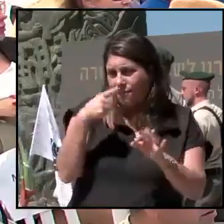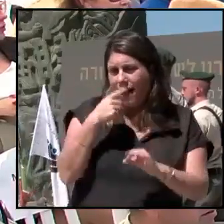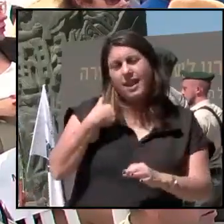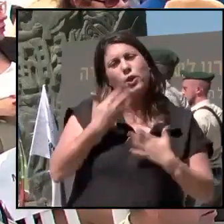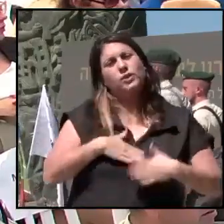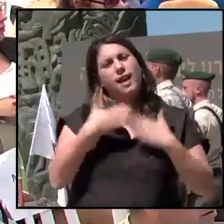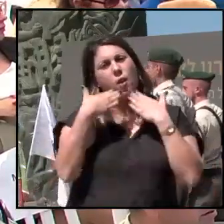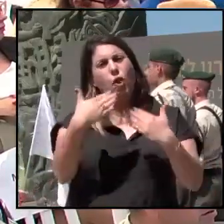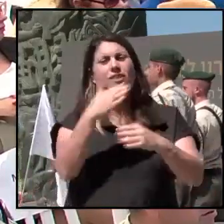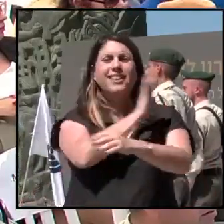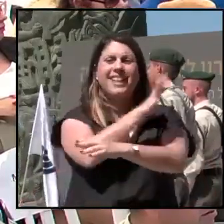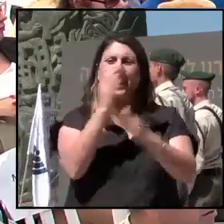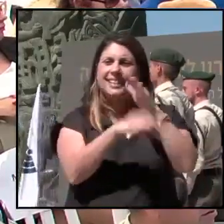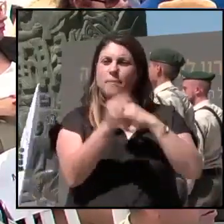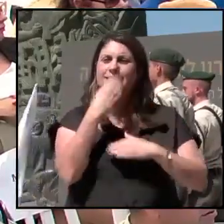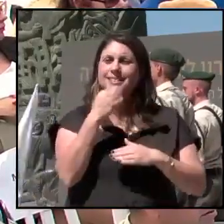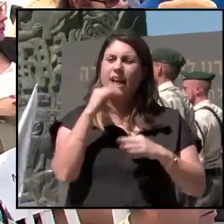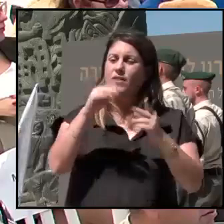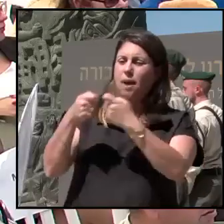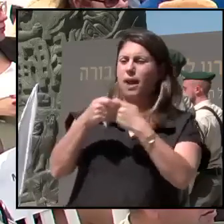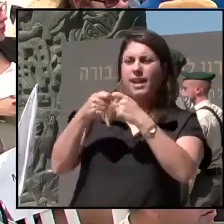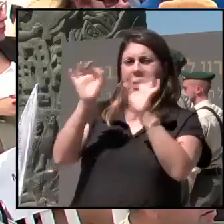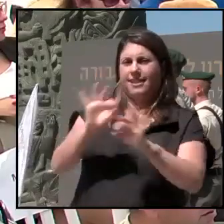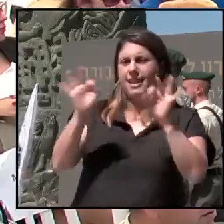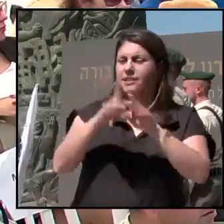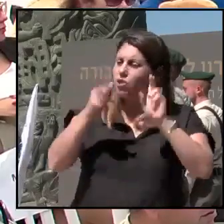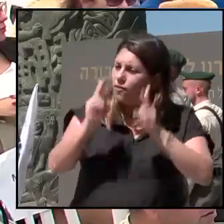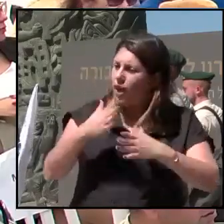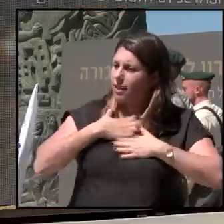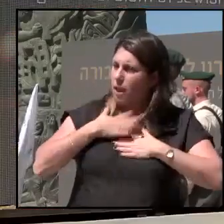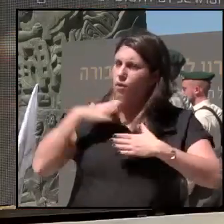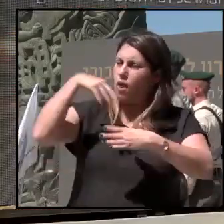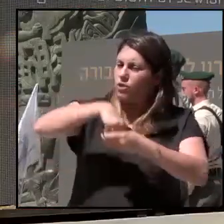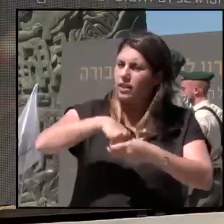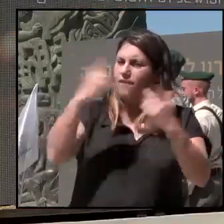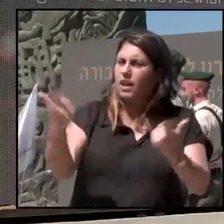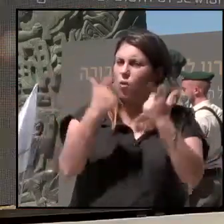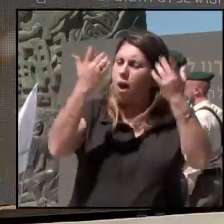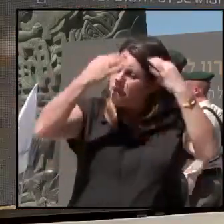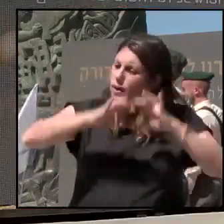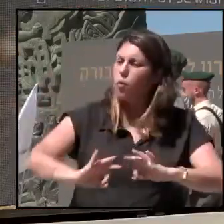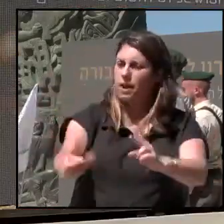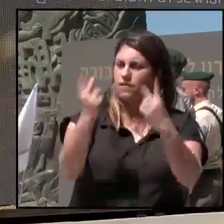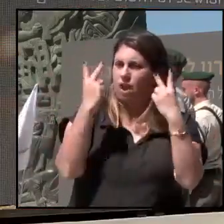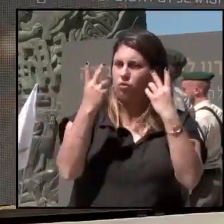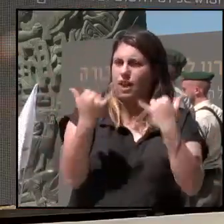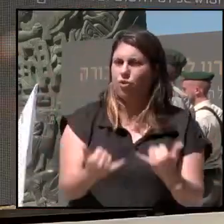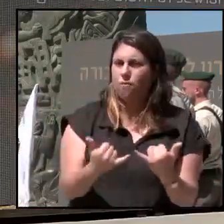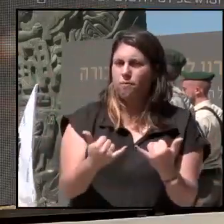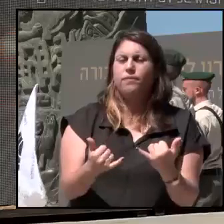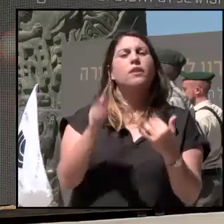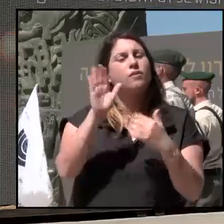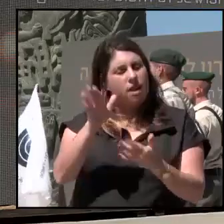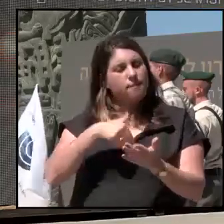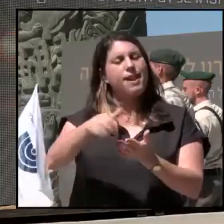לקרן קיימת לישראל ולמארגני הטקס על כך שאפשרתם לנו לקחת חלק באירוע מכובד וחשוב שכזה, ובכך